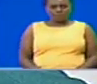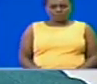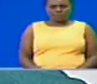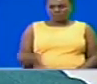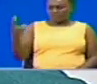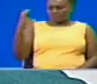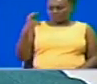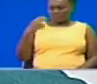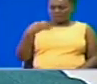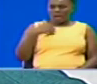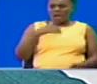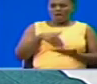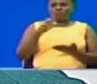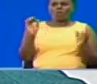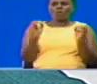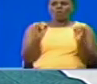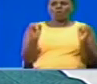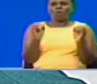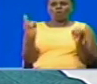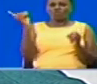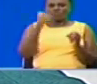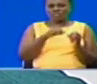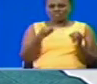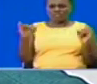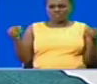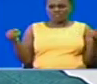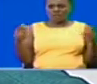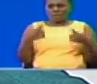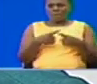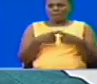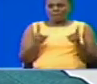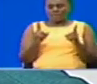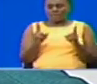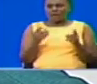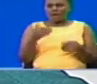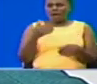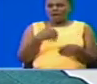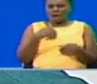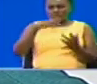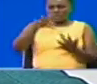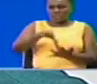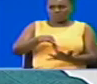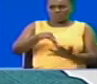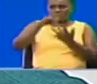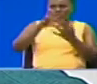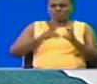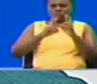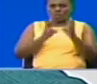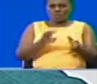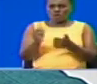Tazamaji, kufikia hapo sina la ziada, natamatisha taarifa za Mbiu ya KTN, lakini tunakuletea makala maalum ya